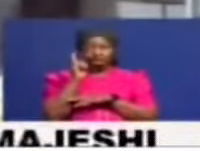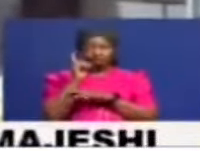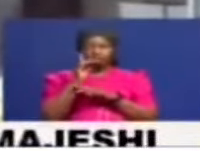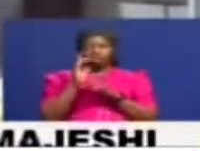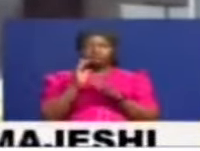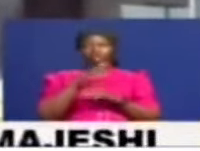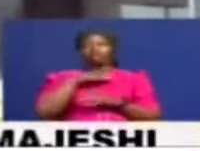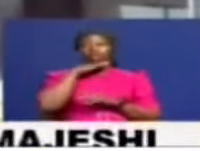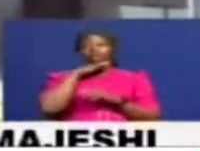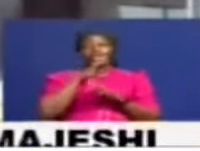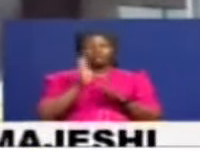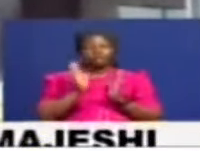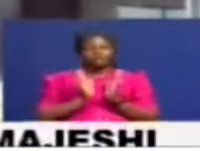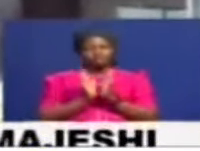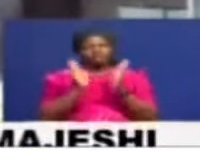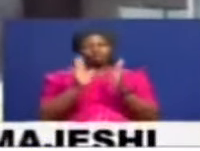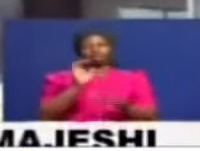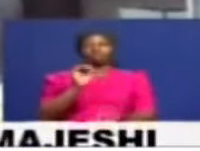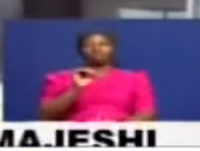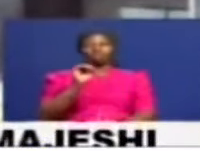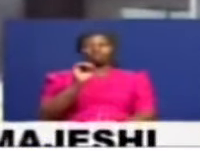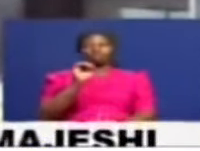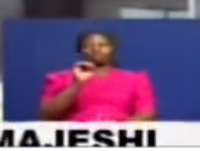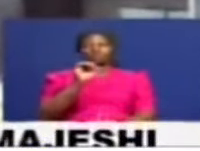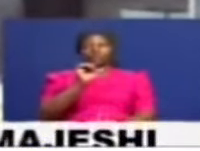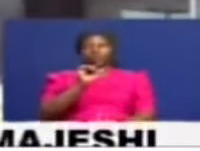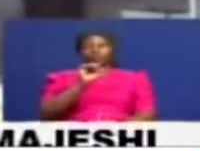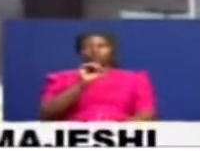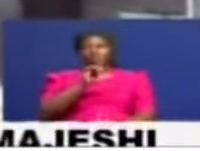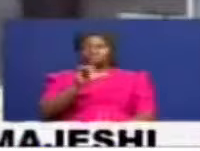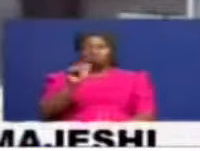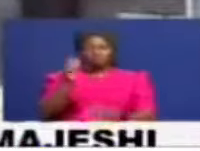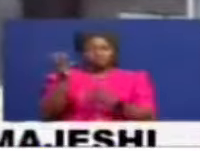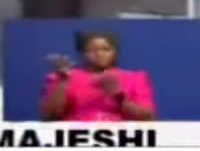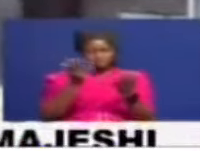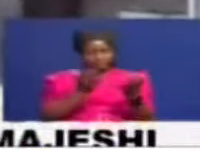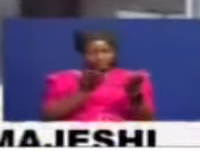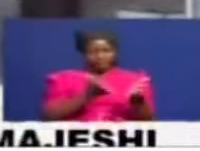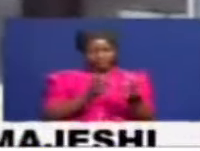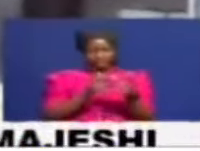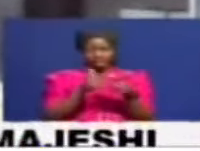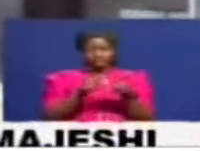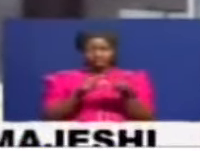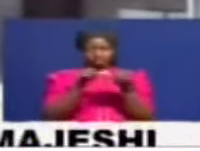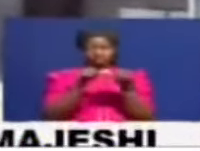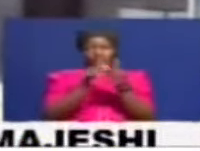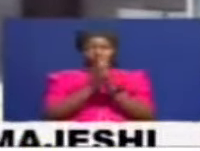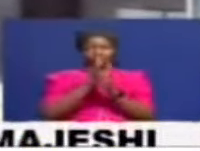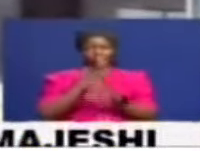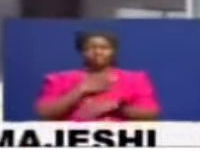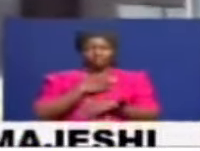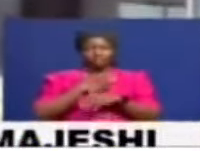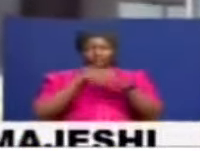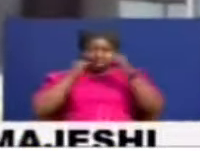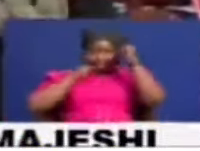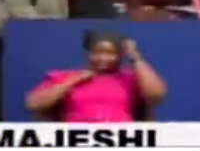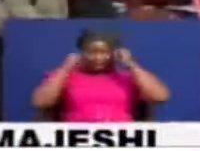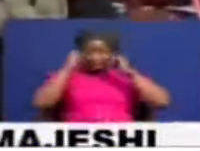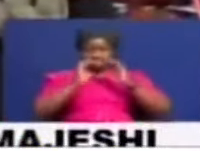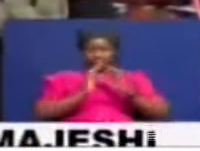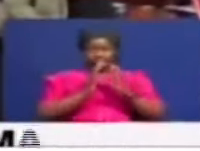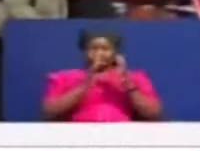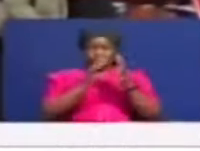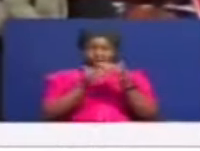Ogolla hadi mahali hapa, na tutaweza kuendelea na sherehe zetu za kijeshi baada ya misa